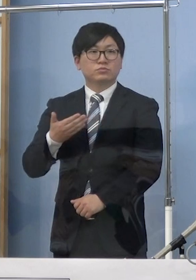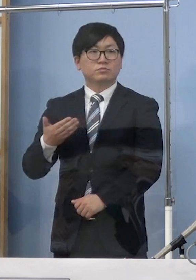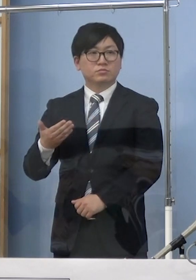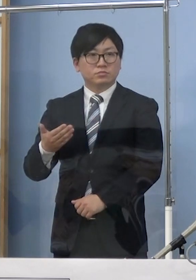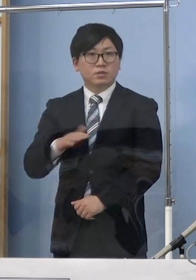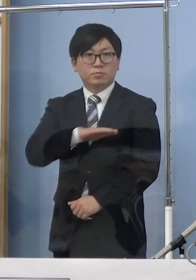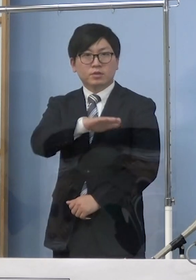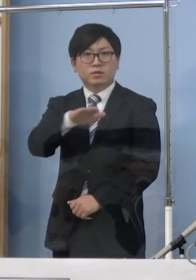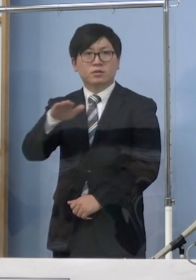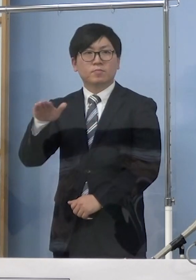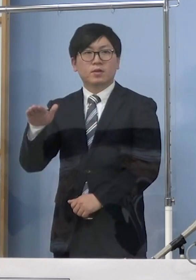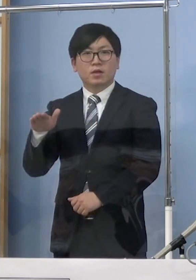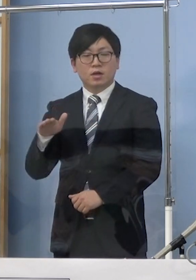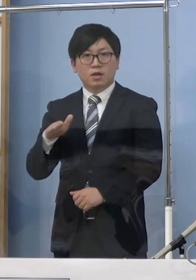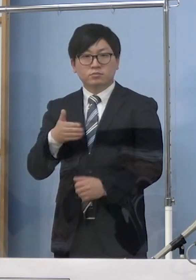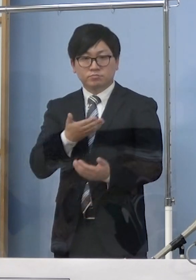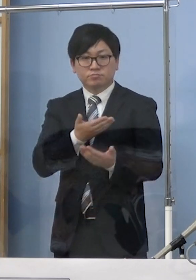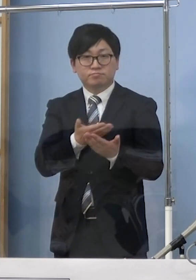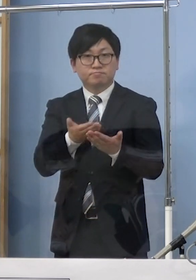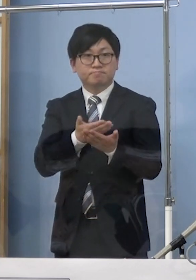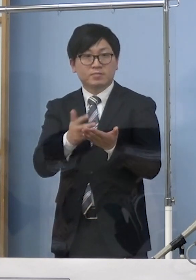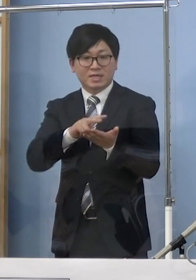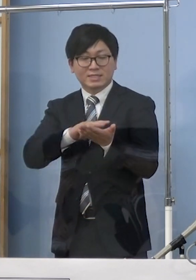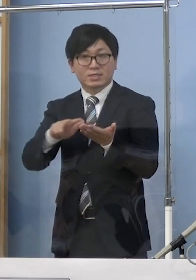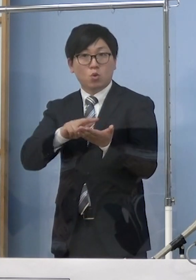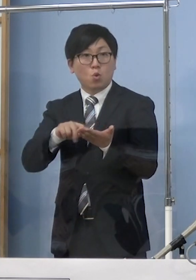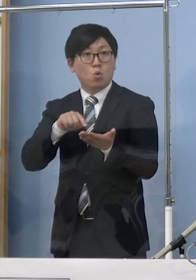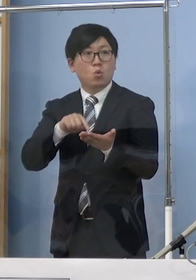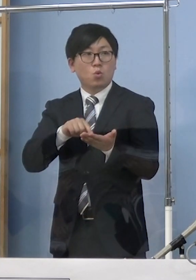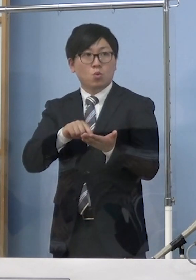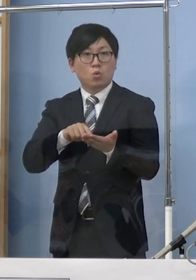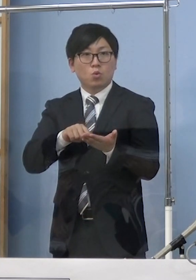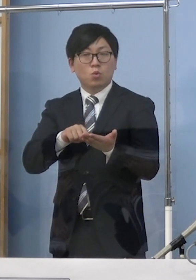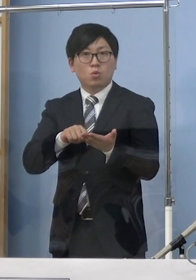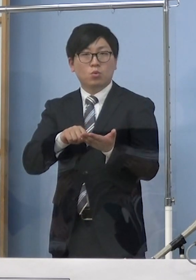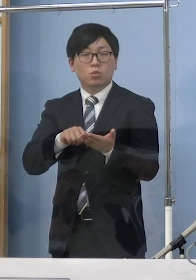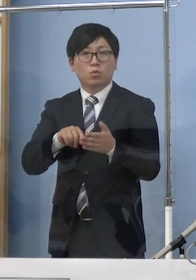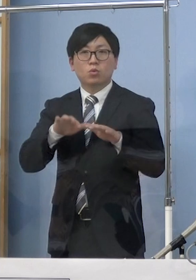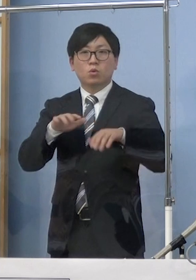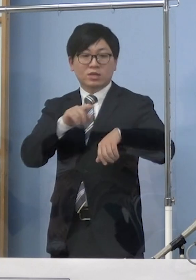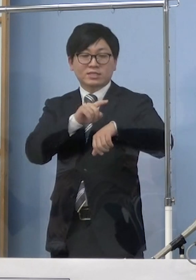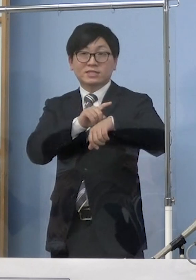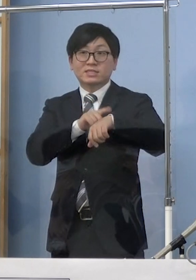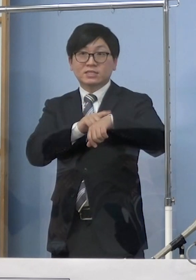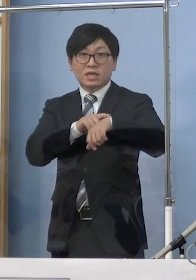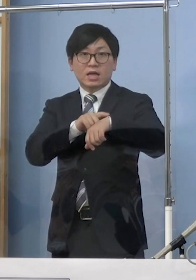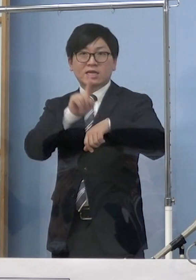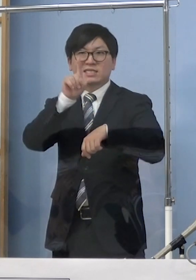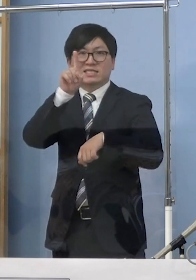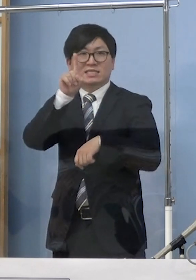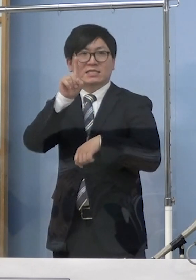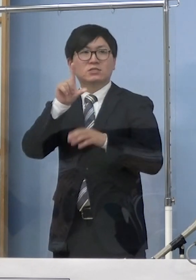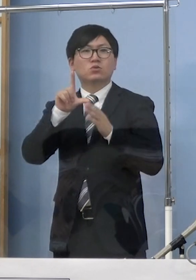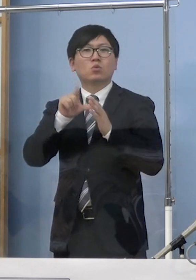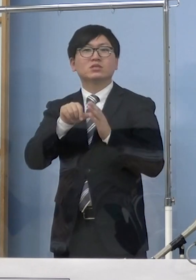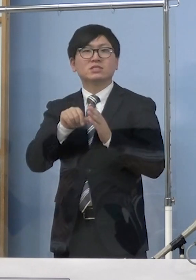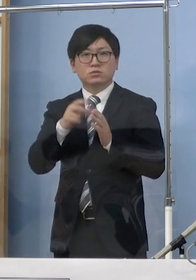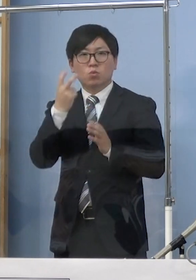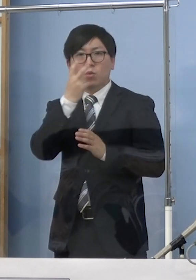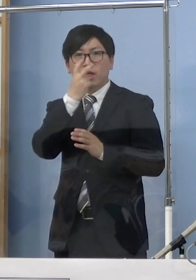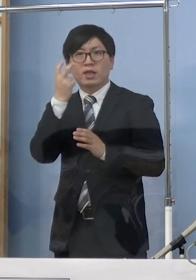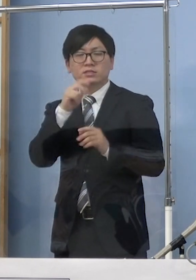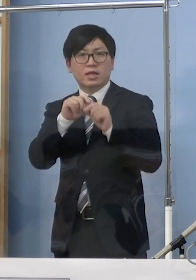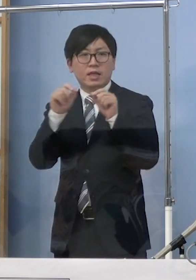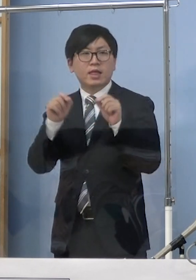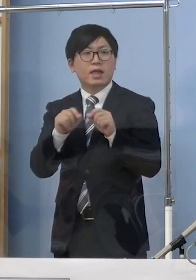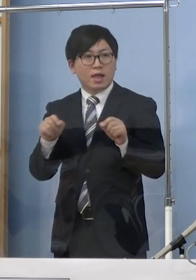皆様にお配りしている資料は、本日の1時時点で調査が判明している内容を、個別の内容を記